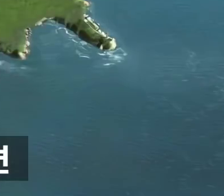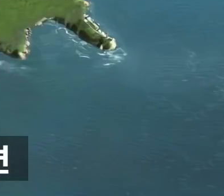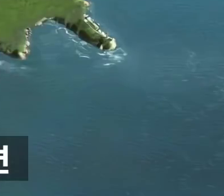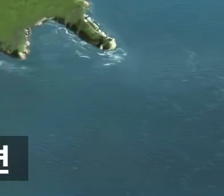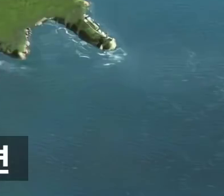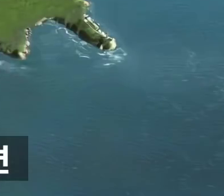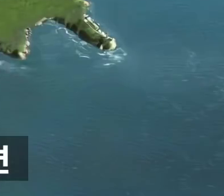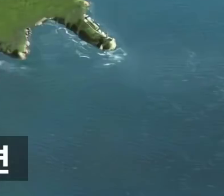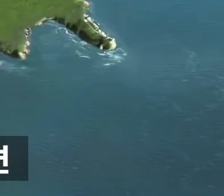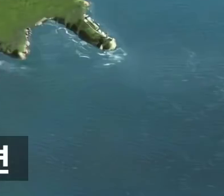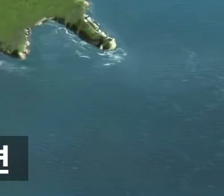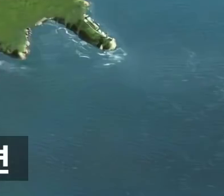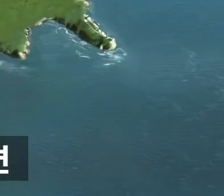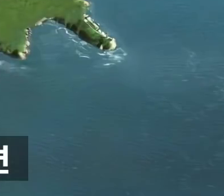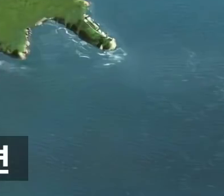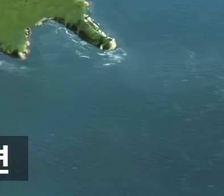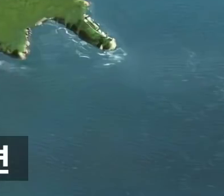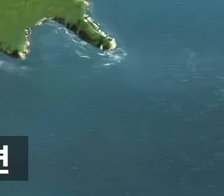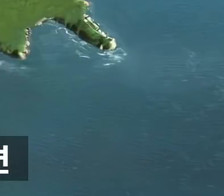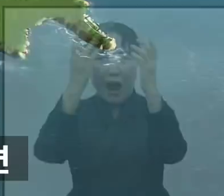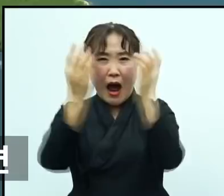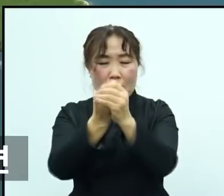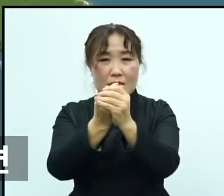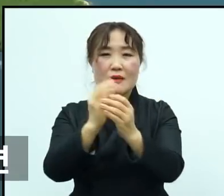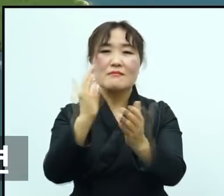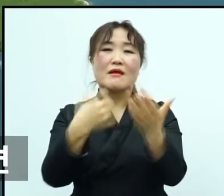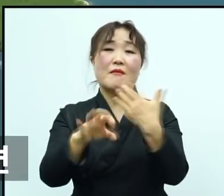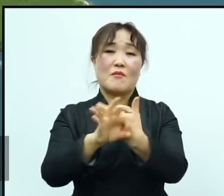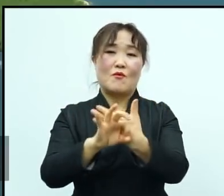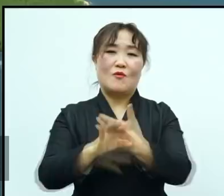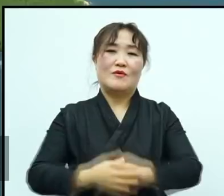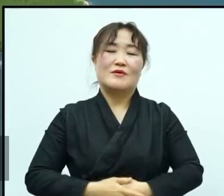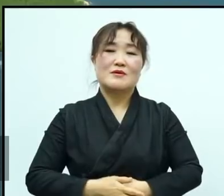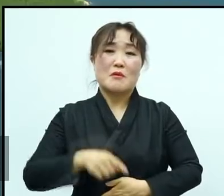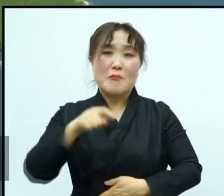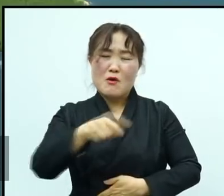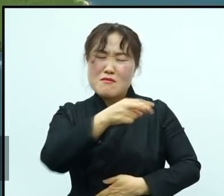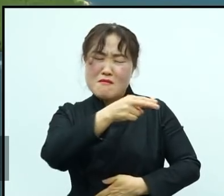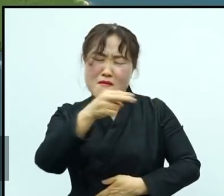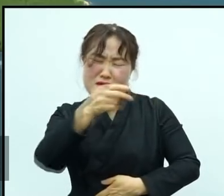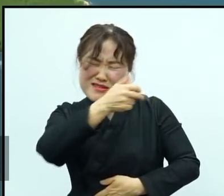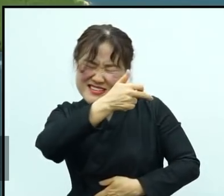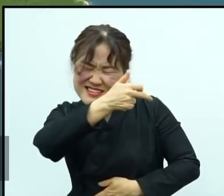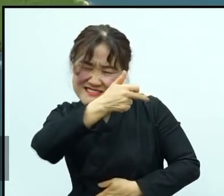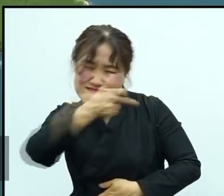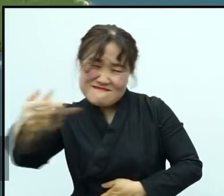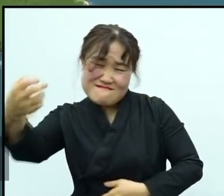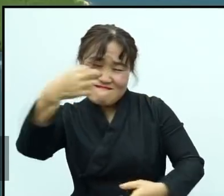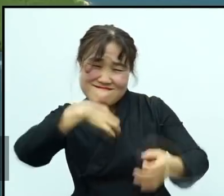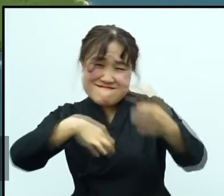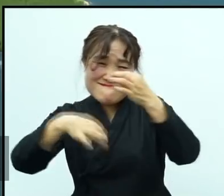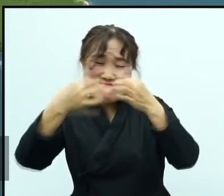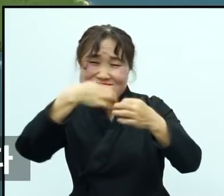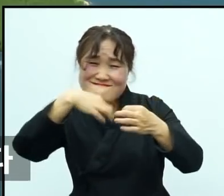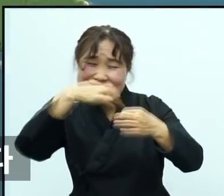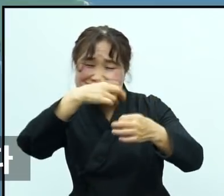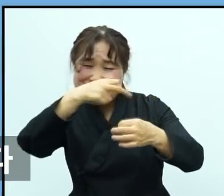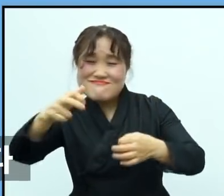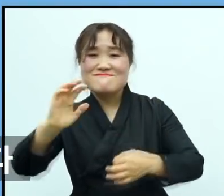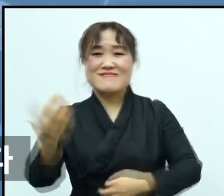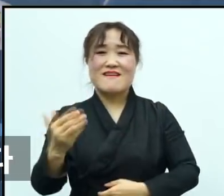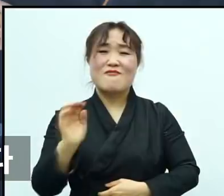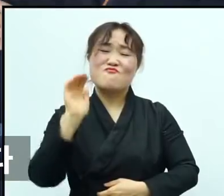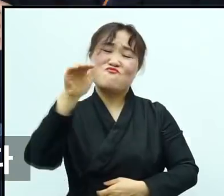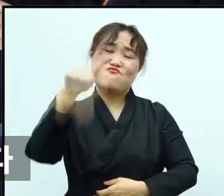월드 엑스포 유치가 함께 실현된다면 그야말로 엄청난 시너지 효과가 발생할 것입니다.